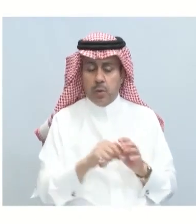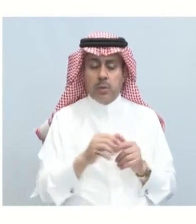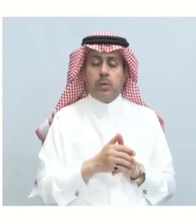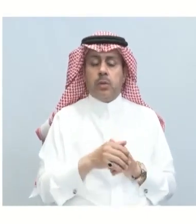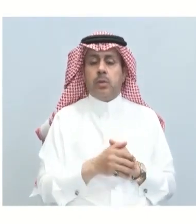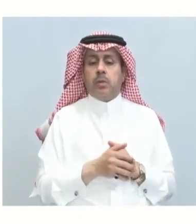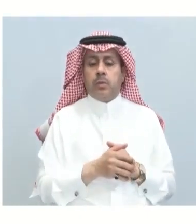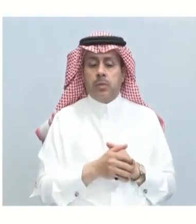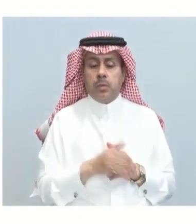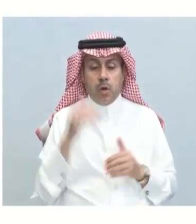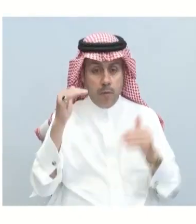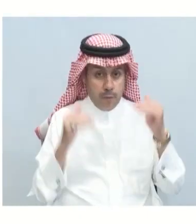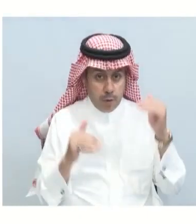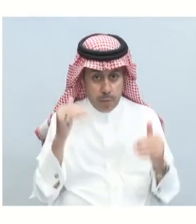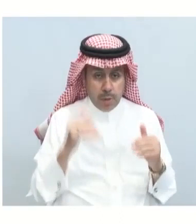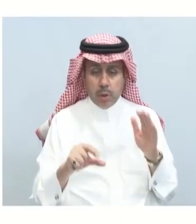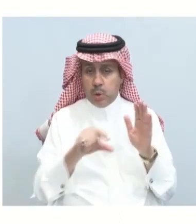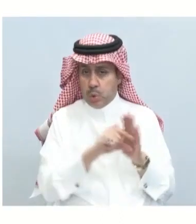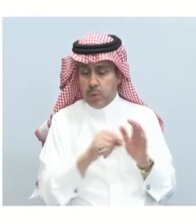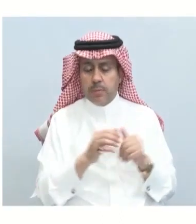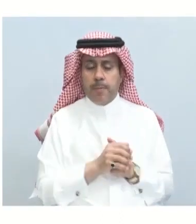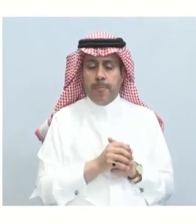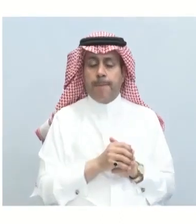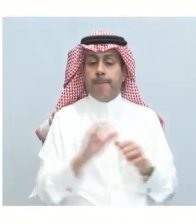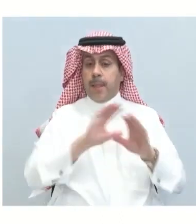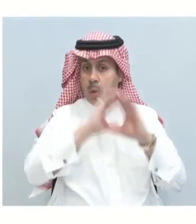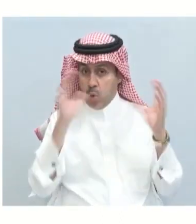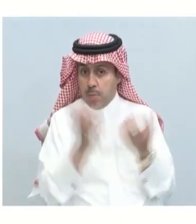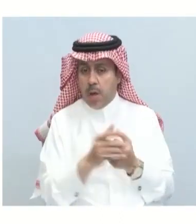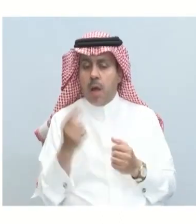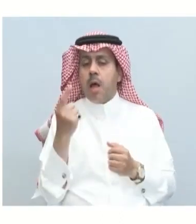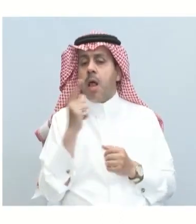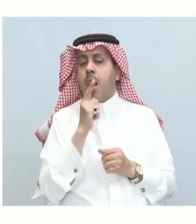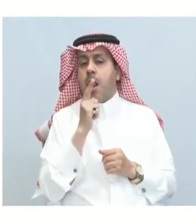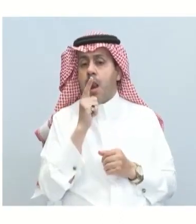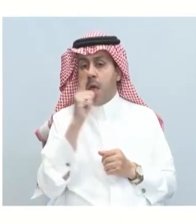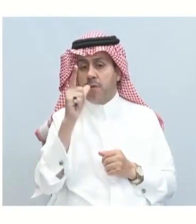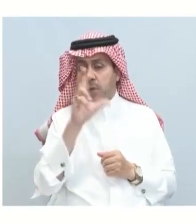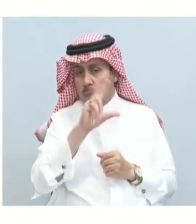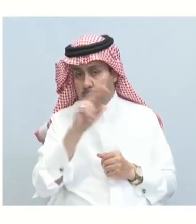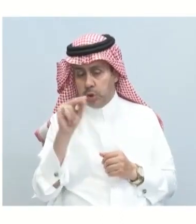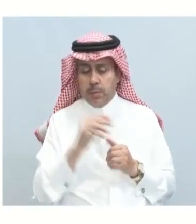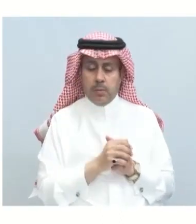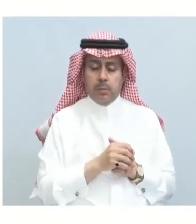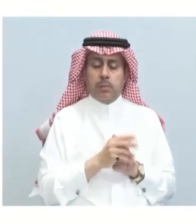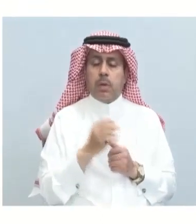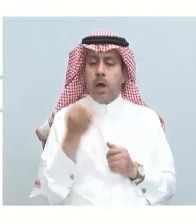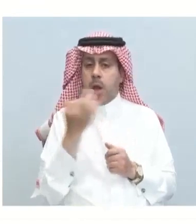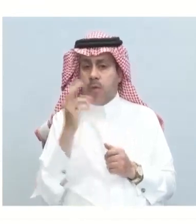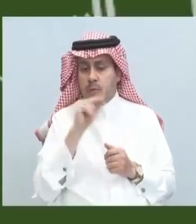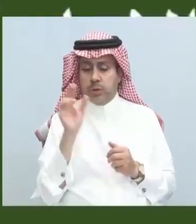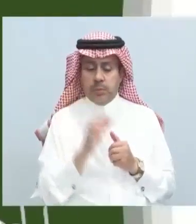صوره كذا ففرق بين الصور لكن كلها لها لفظ متشابه اي نفس الايه ونفس